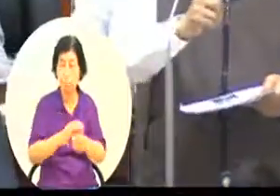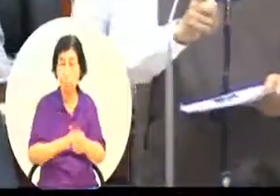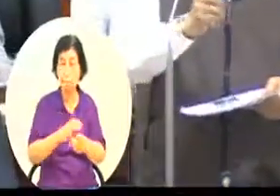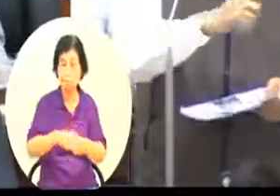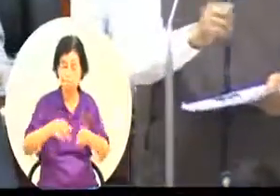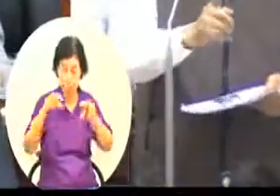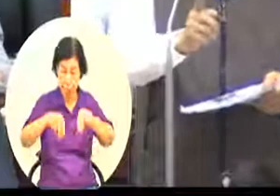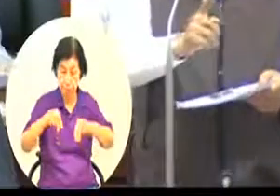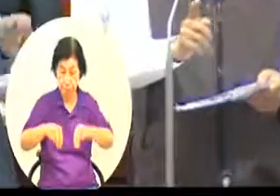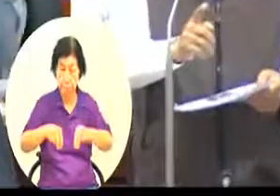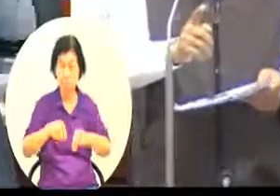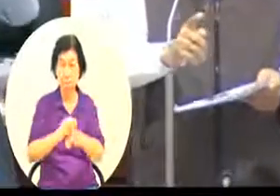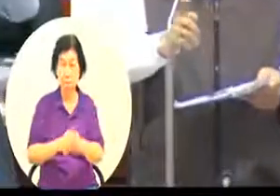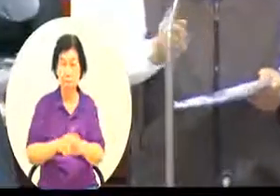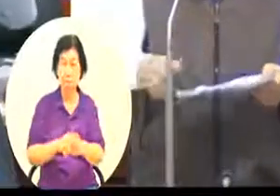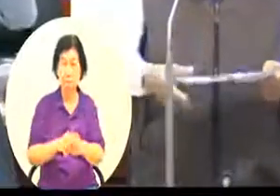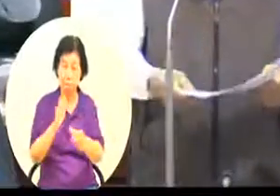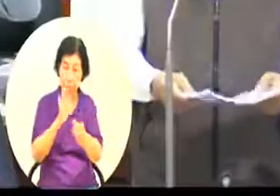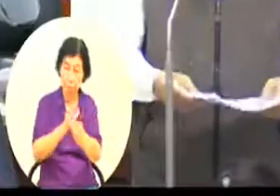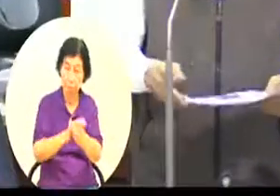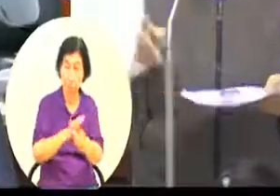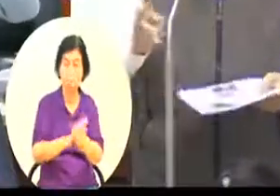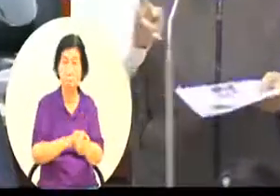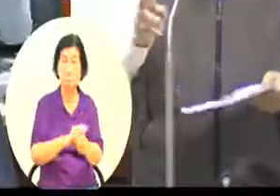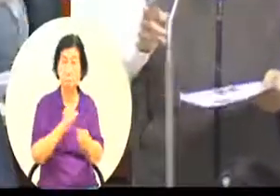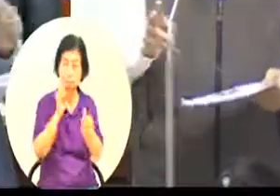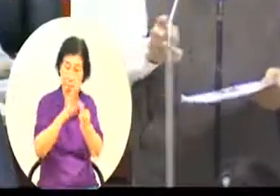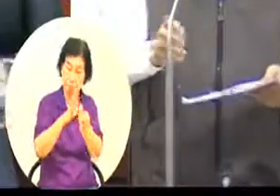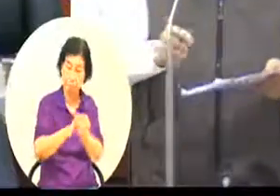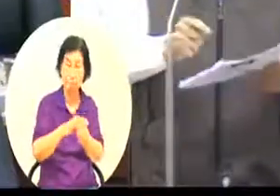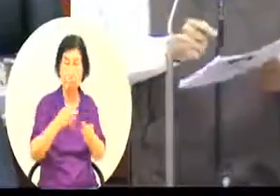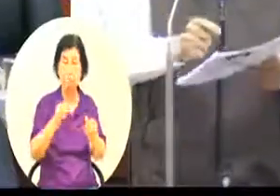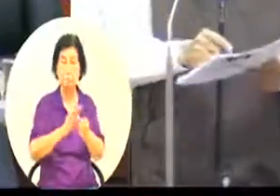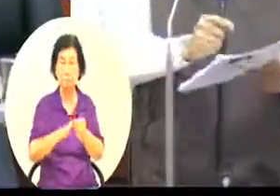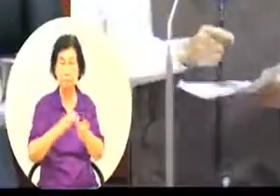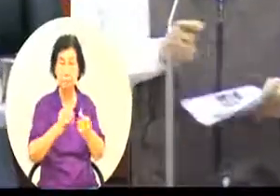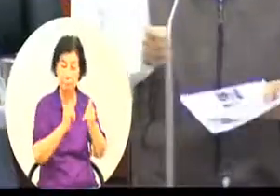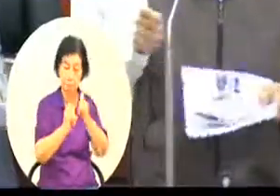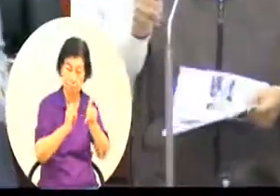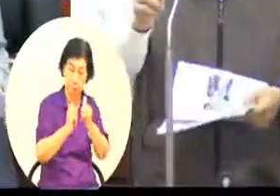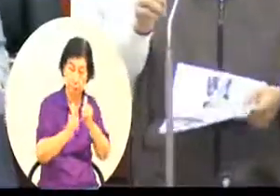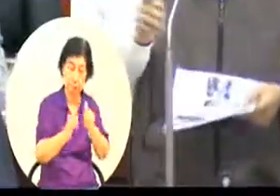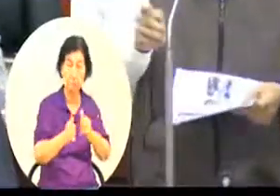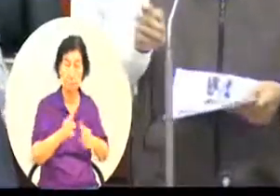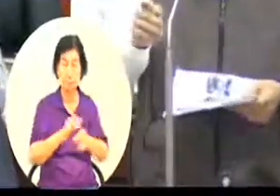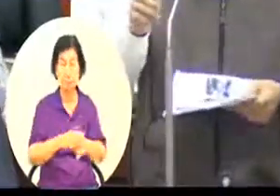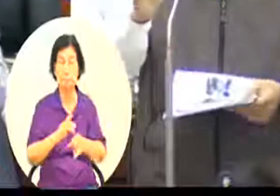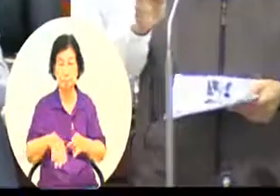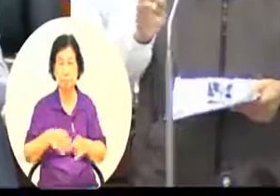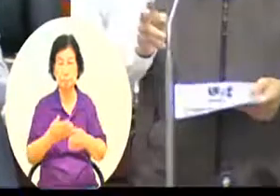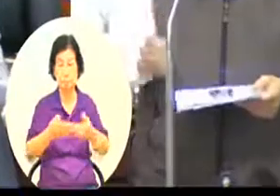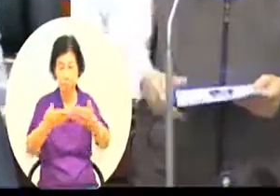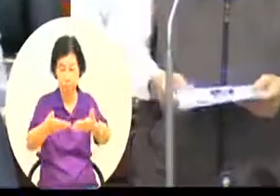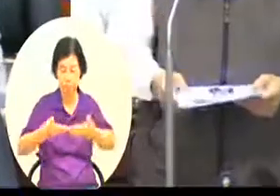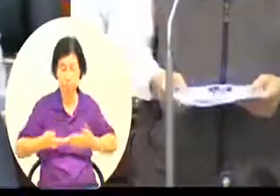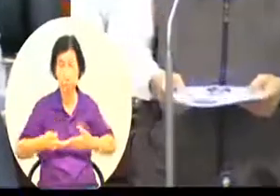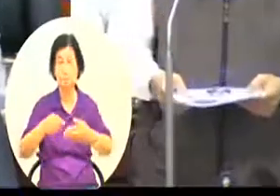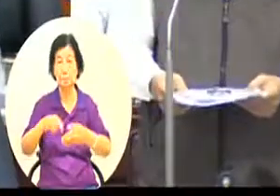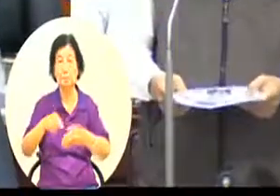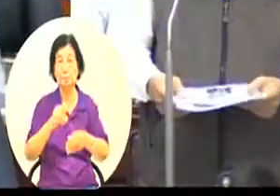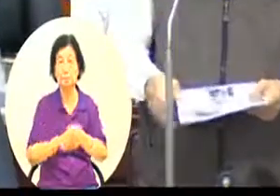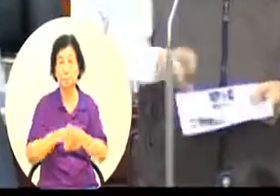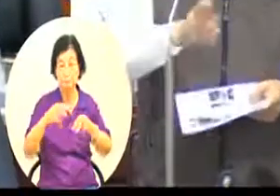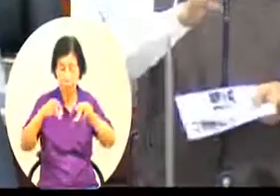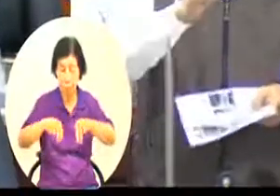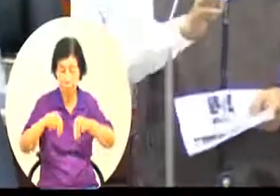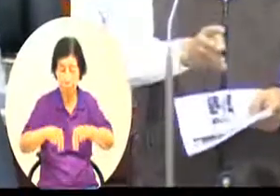导那个乘客的部分，同时有必要时他也要接受，他同时也接受完整的这些保全人员的训